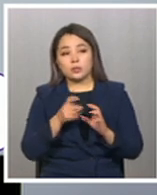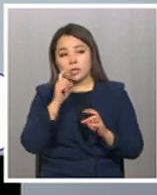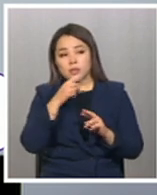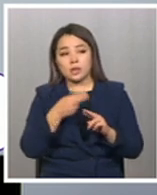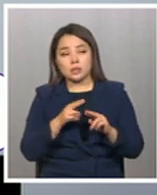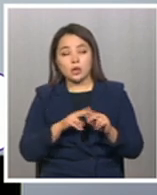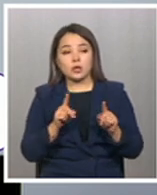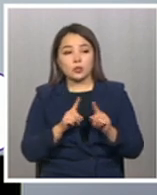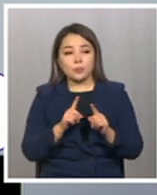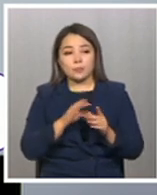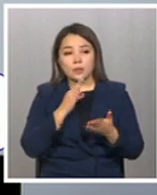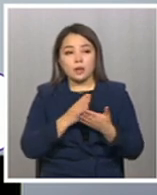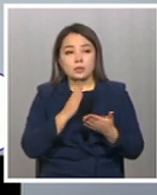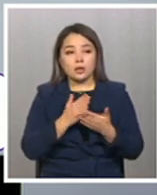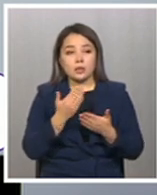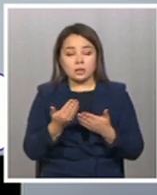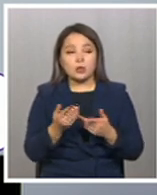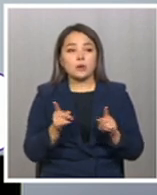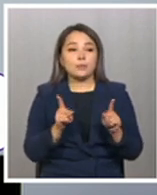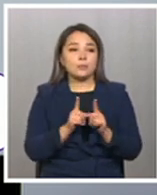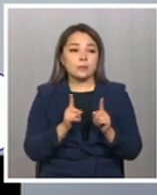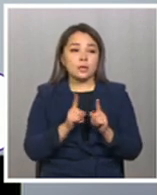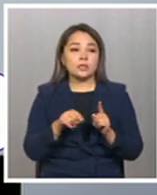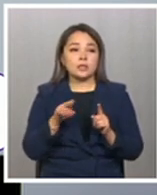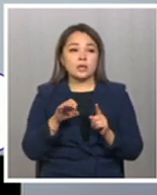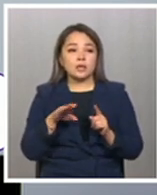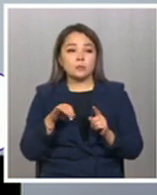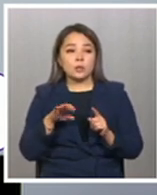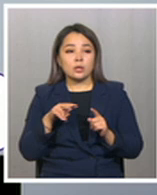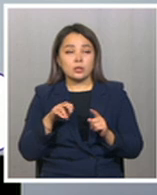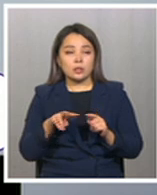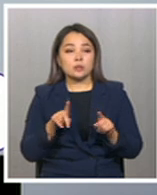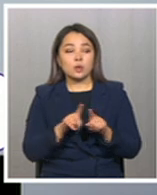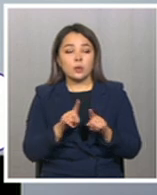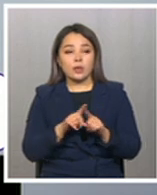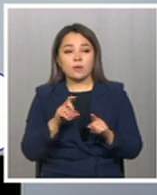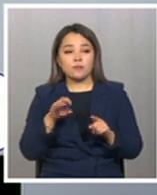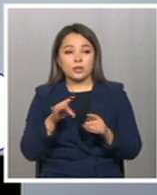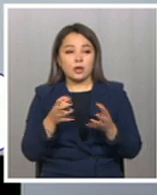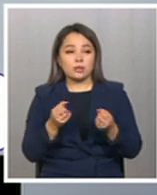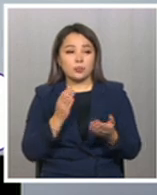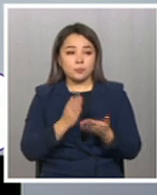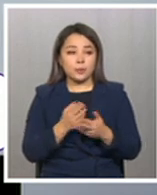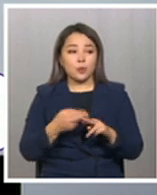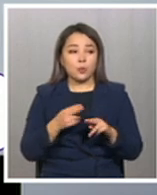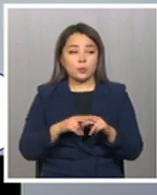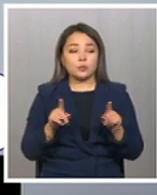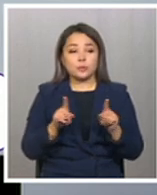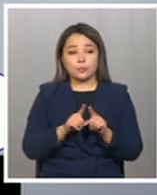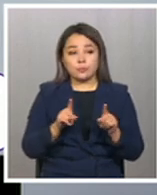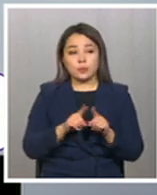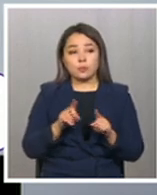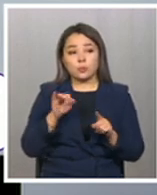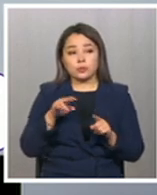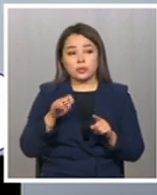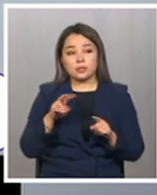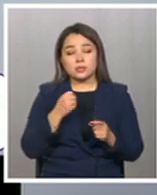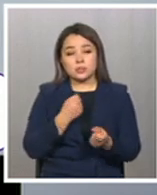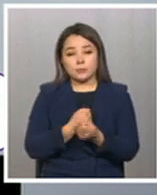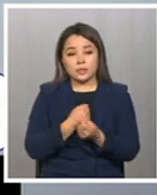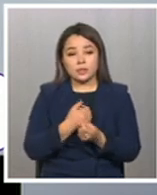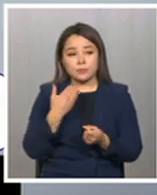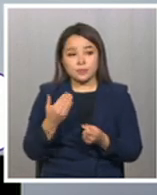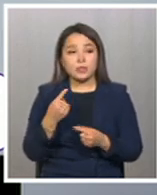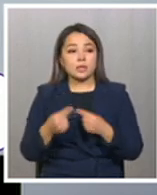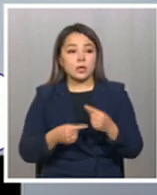қатысында 180 градуста диизопропил эфирі алынады. Сондай-ақ бутил спирті,